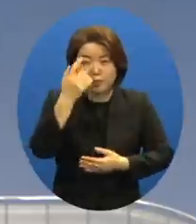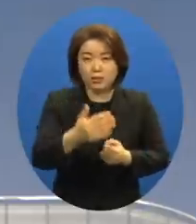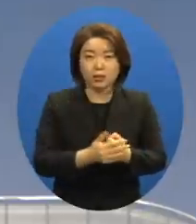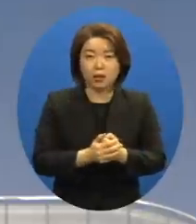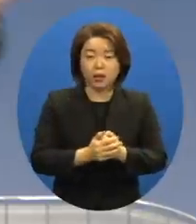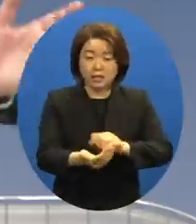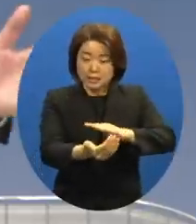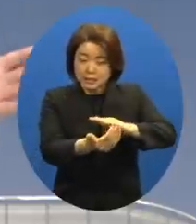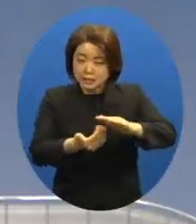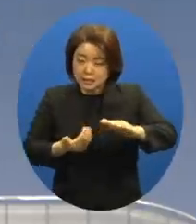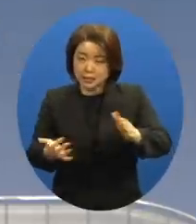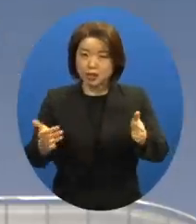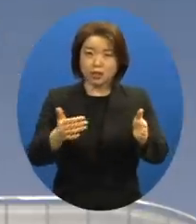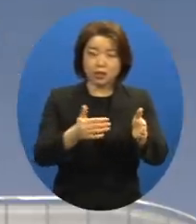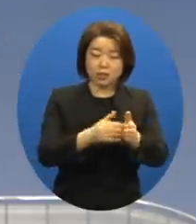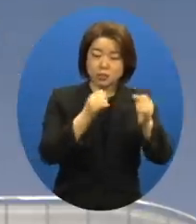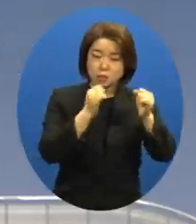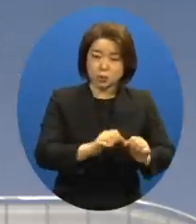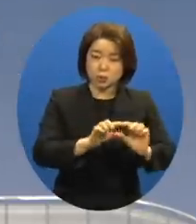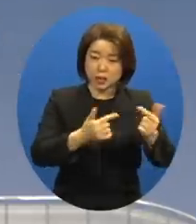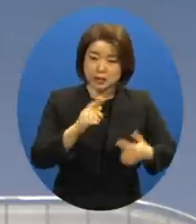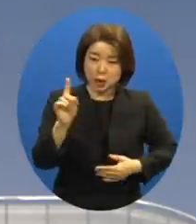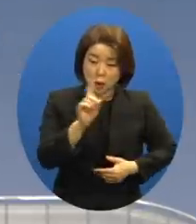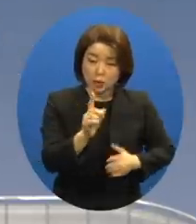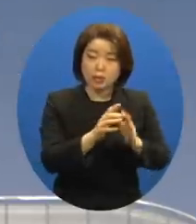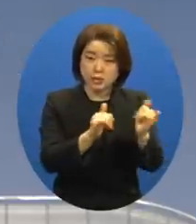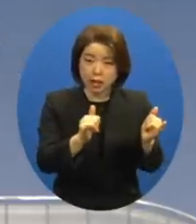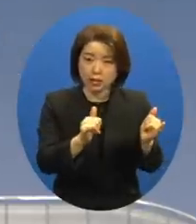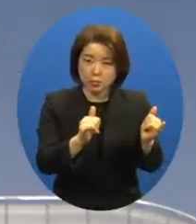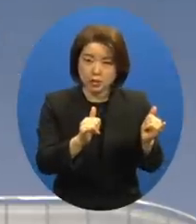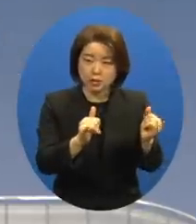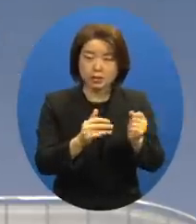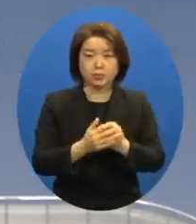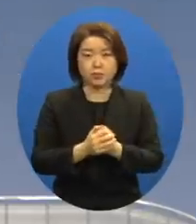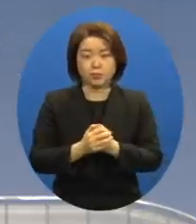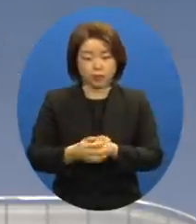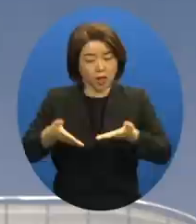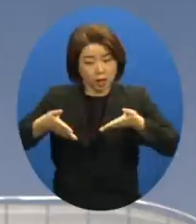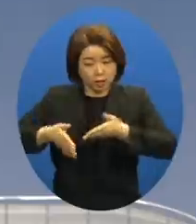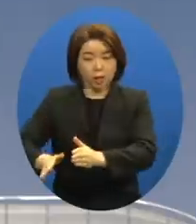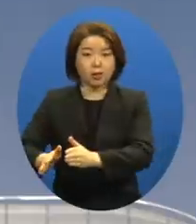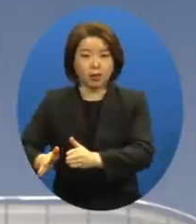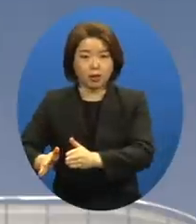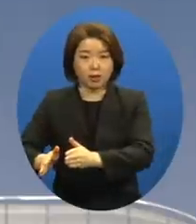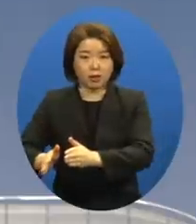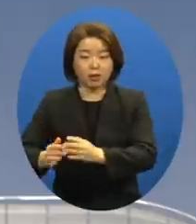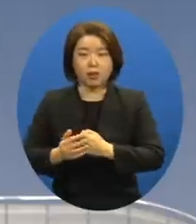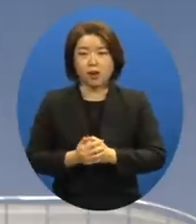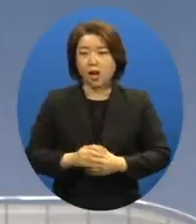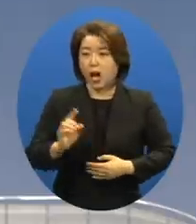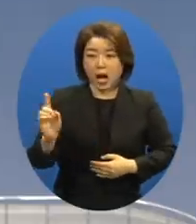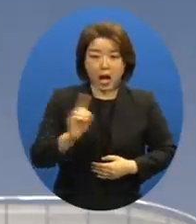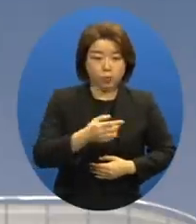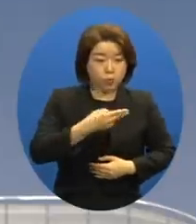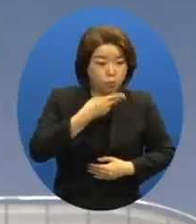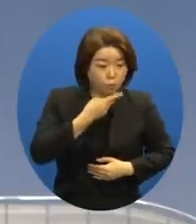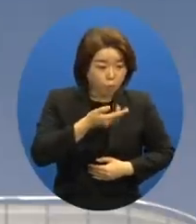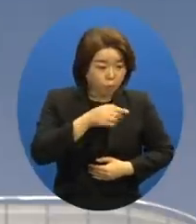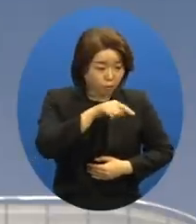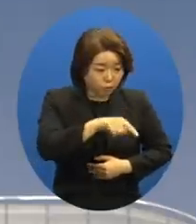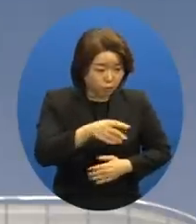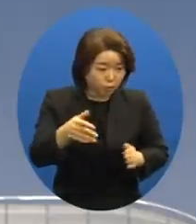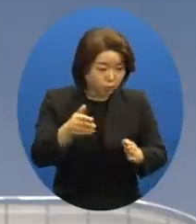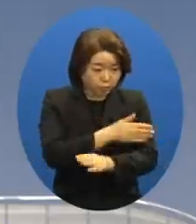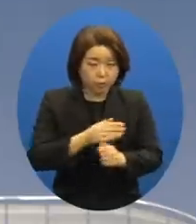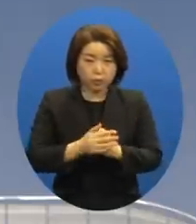전까지는 전혀 존재하지 않았던 어떤 사람이 태어나는 겁니다 아무것도 없었던 것에서 부터